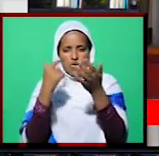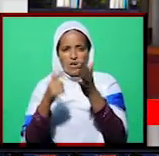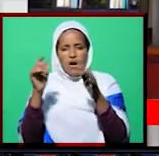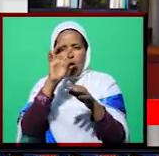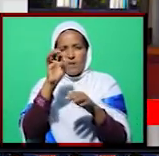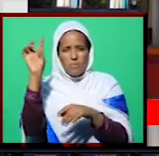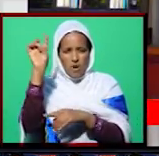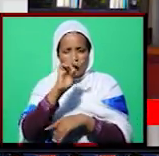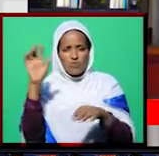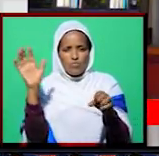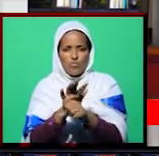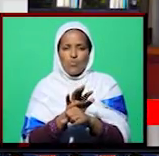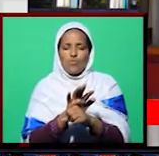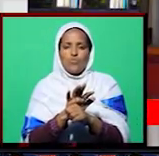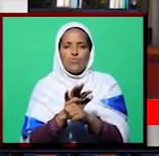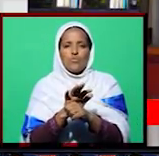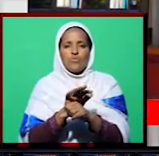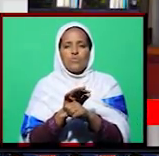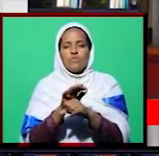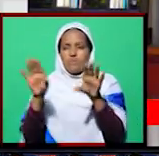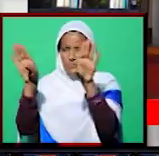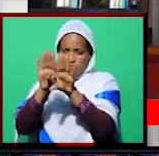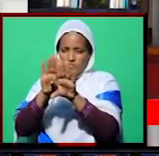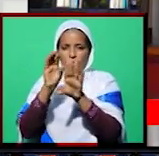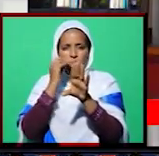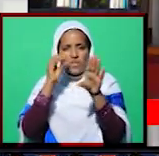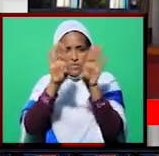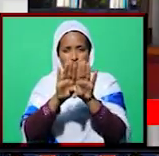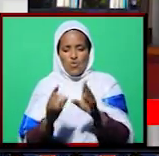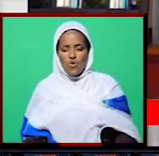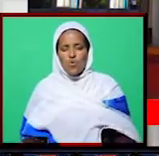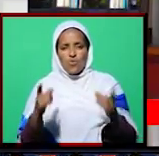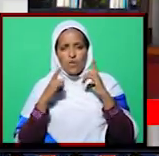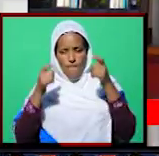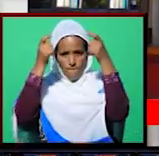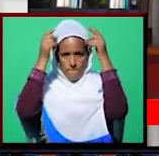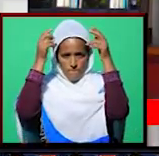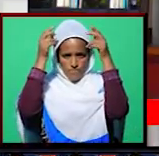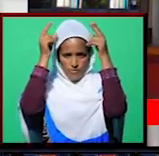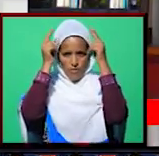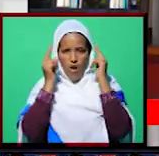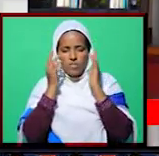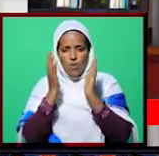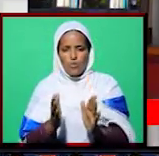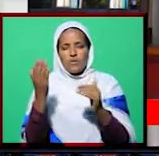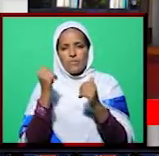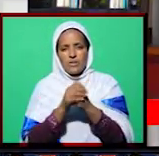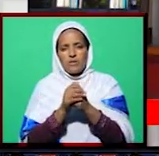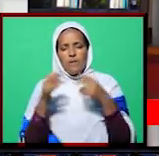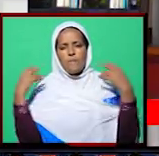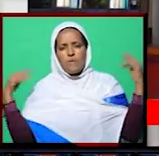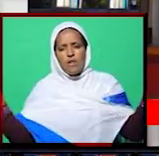ነው ያ 40 ቀን ሙሉ በአት ዘግቶ ይኖር የነበረ መና ይባታው